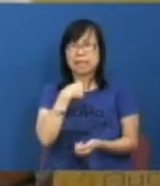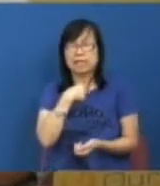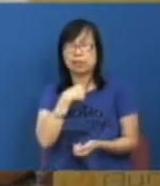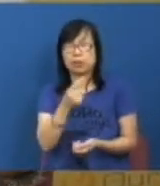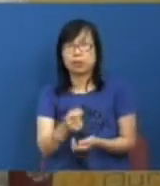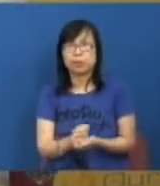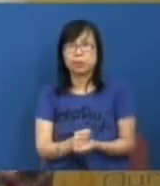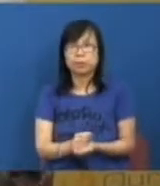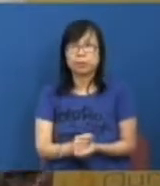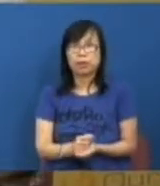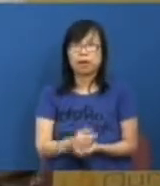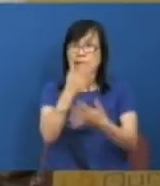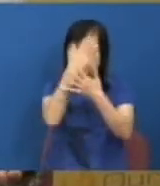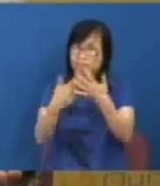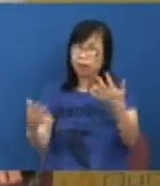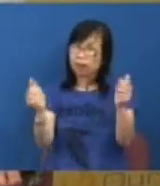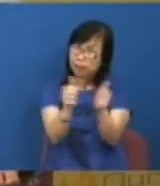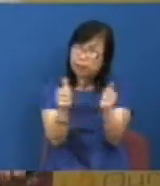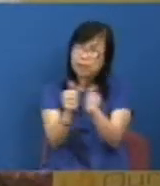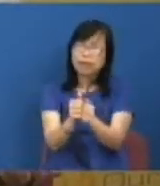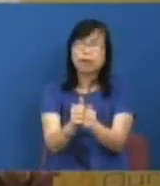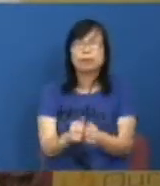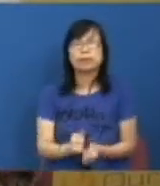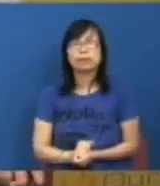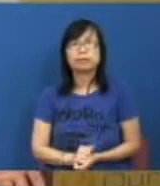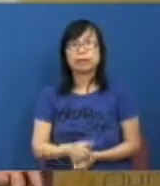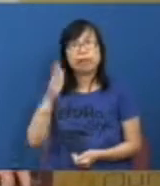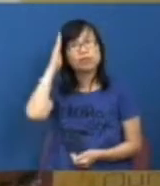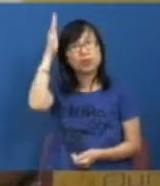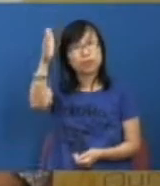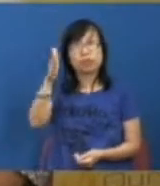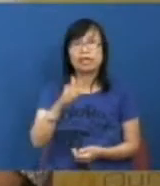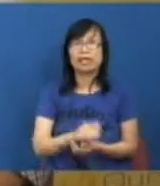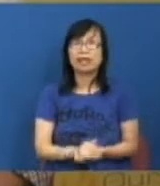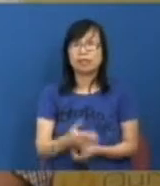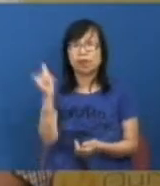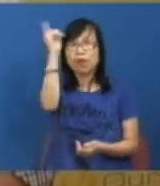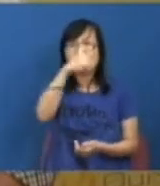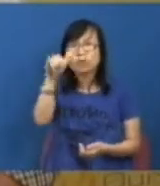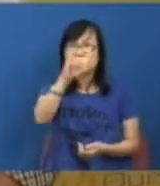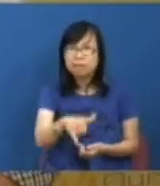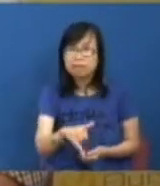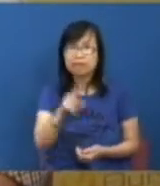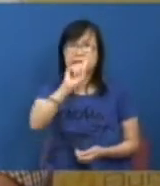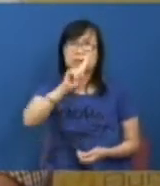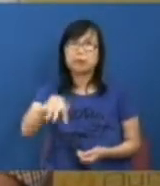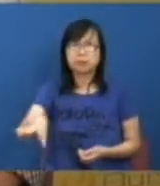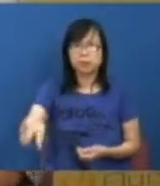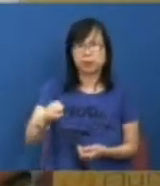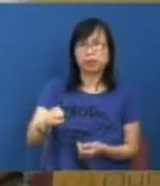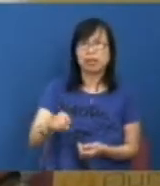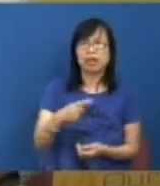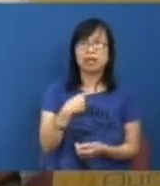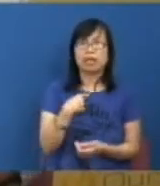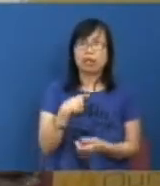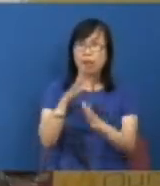係就算即係網友朋友都好，你喺嚟緊嘅日子，你嗰6000蚊點用啊？除咗旅行之